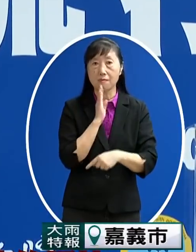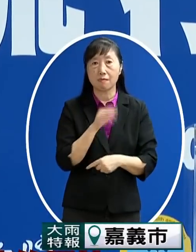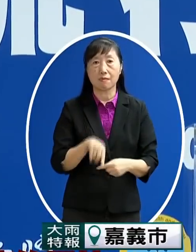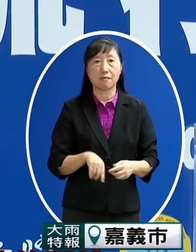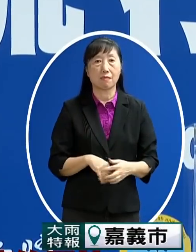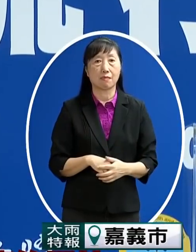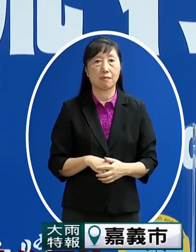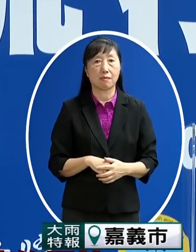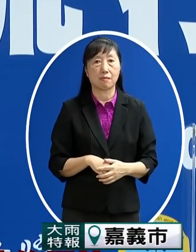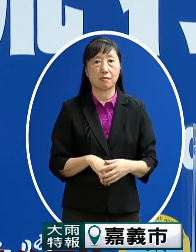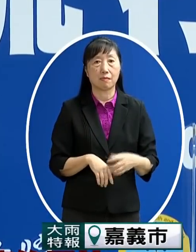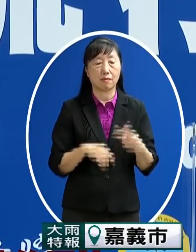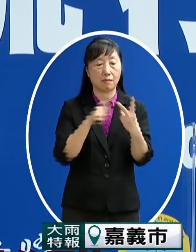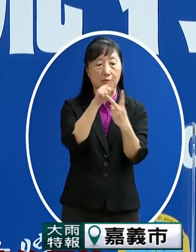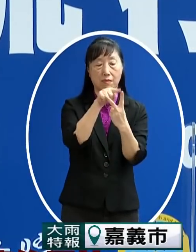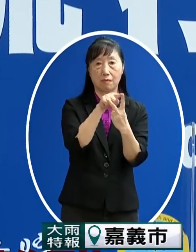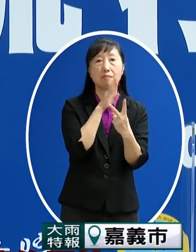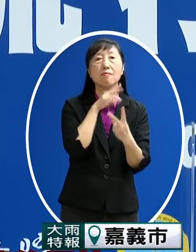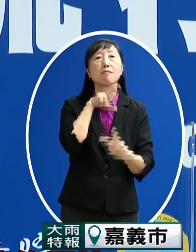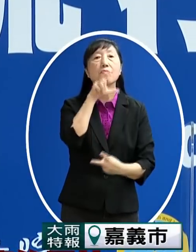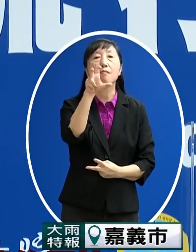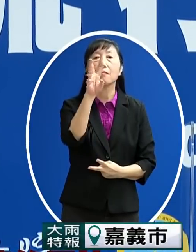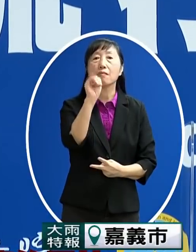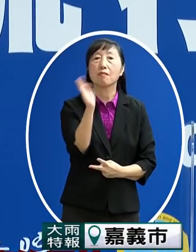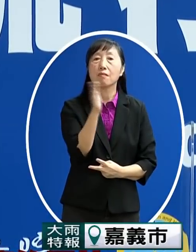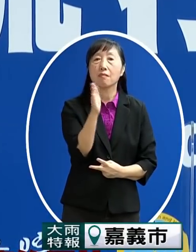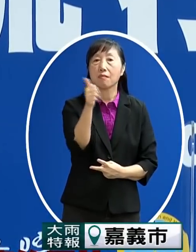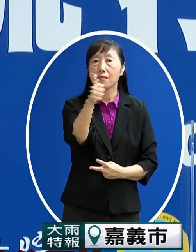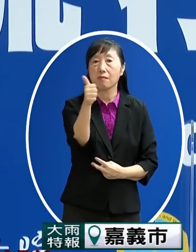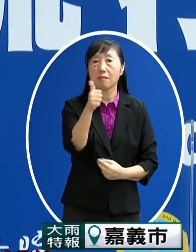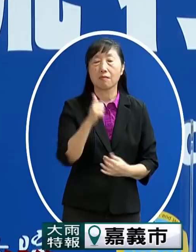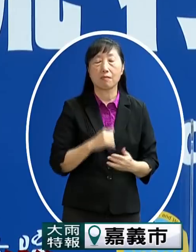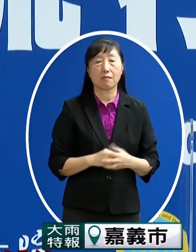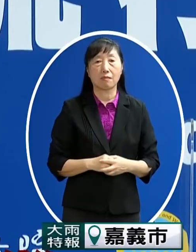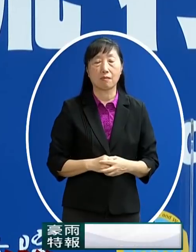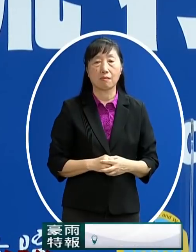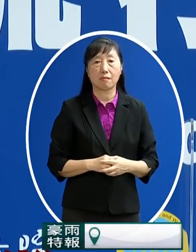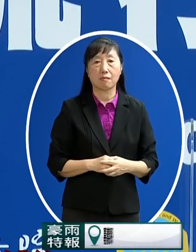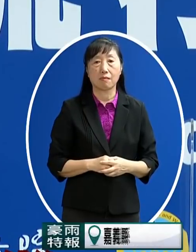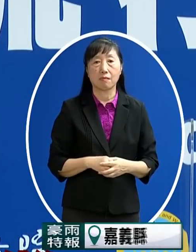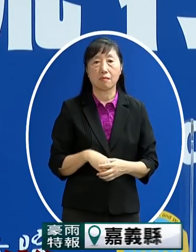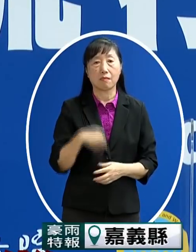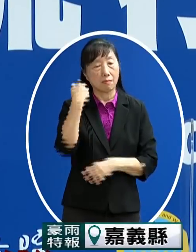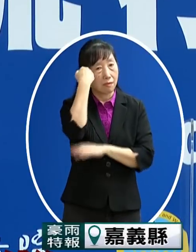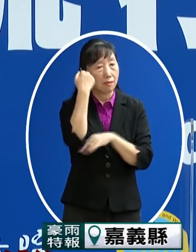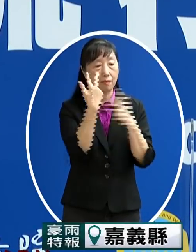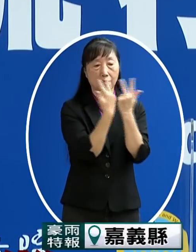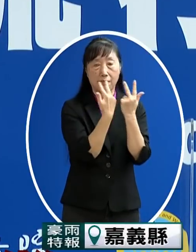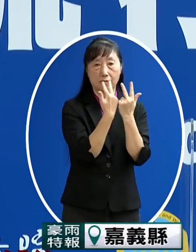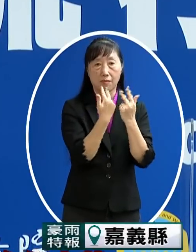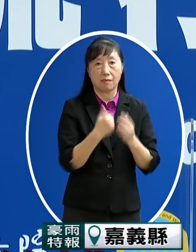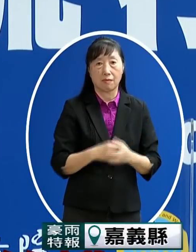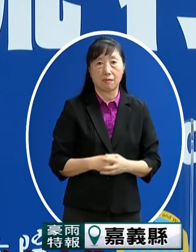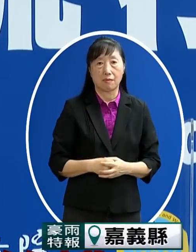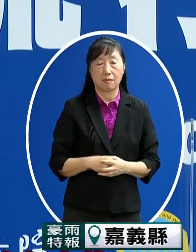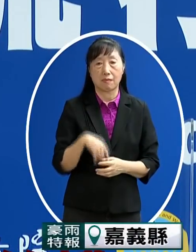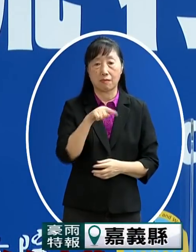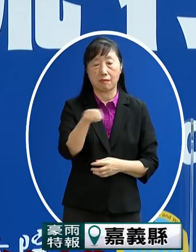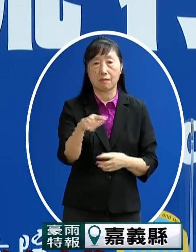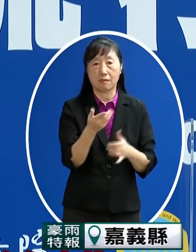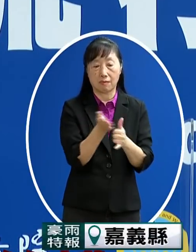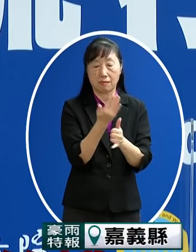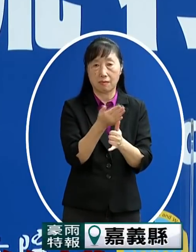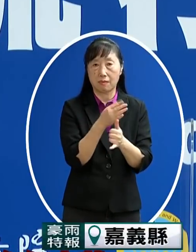哈，那其中第一位是70多岁的男性，本身是住在双北，然后他